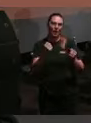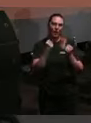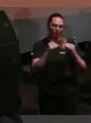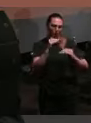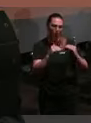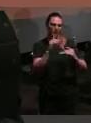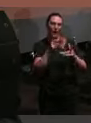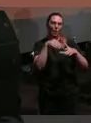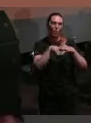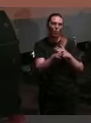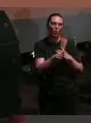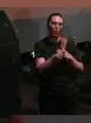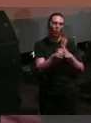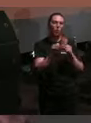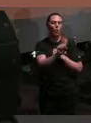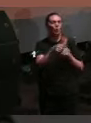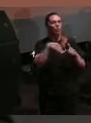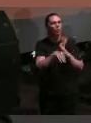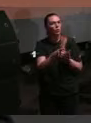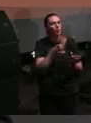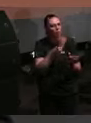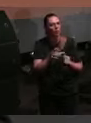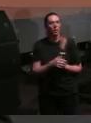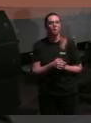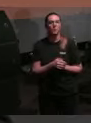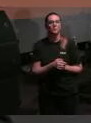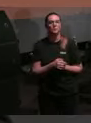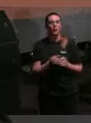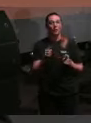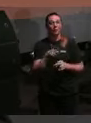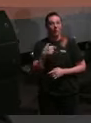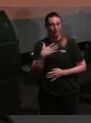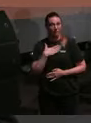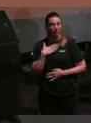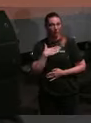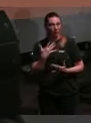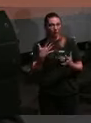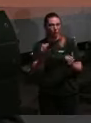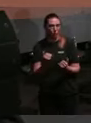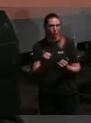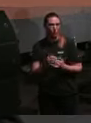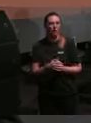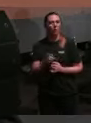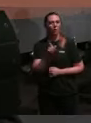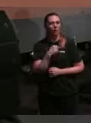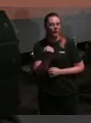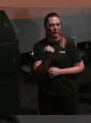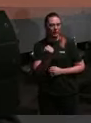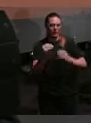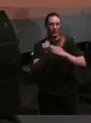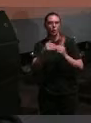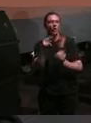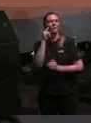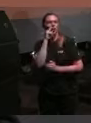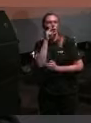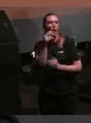underskudd. Vi kan skjule et underskudd med høyere pris, men det vi I realiteten ønsker oss, det jo at vi skal bygge fornybar kraft